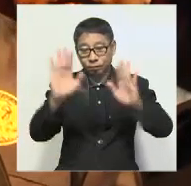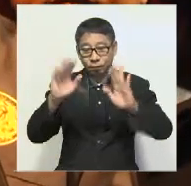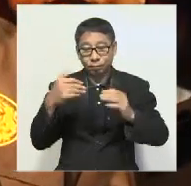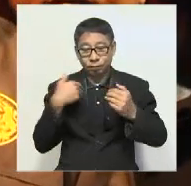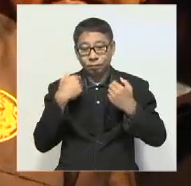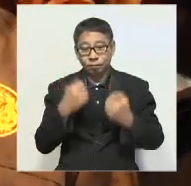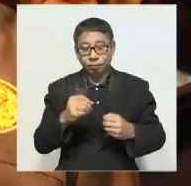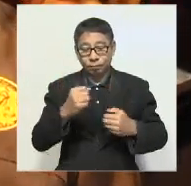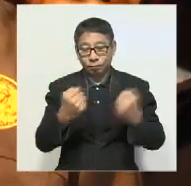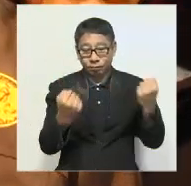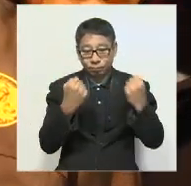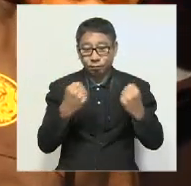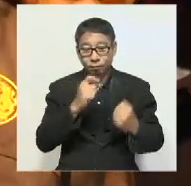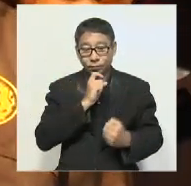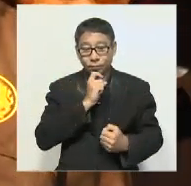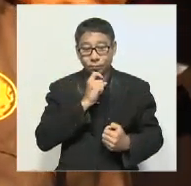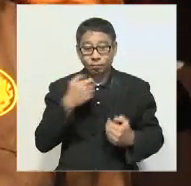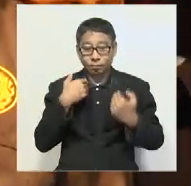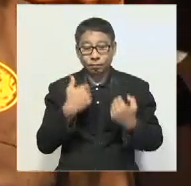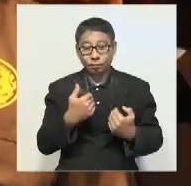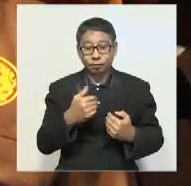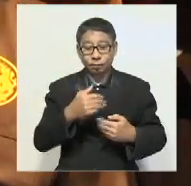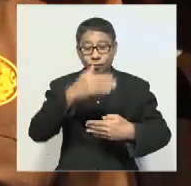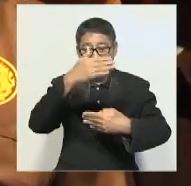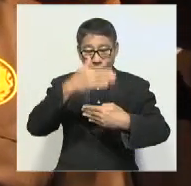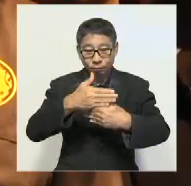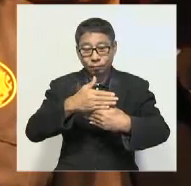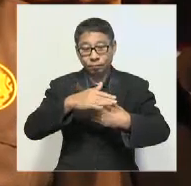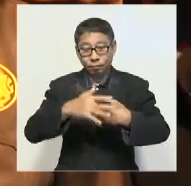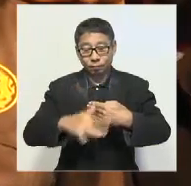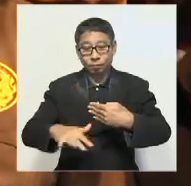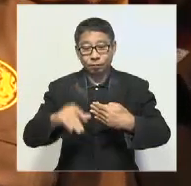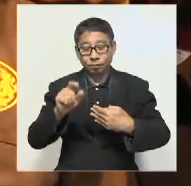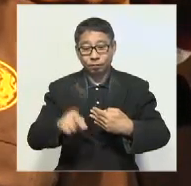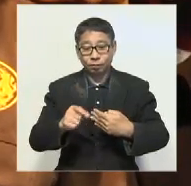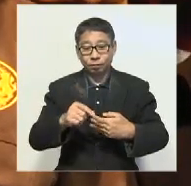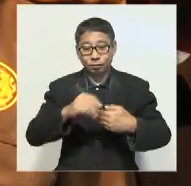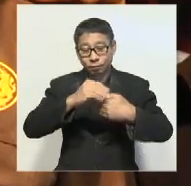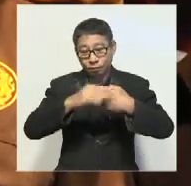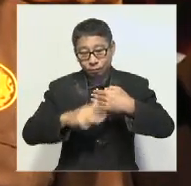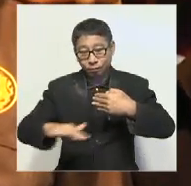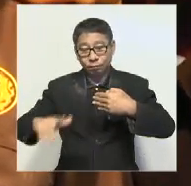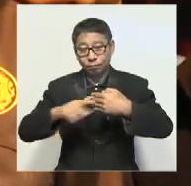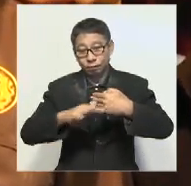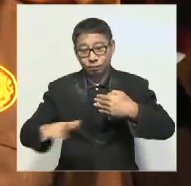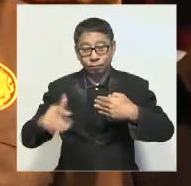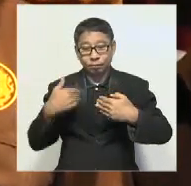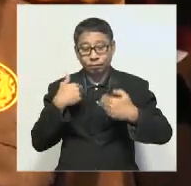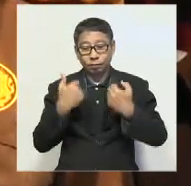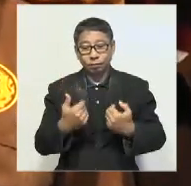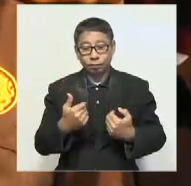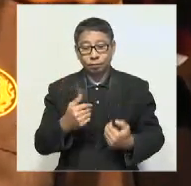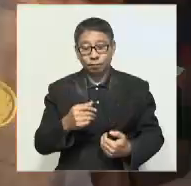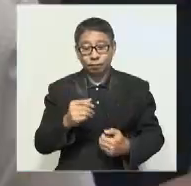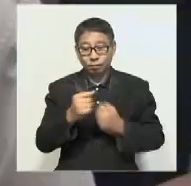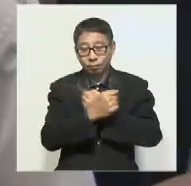เขื่อนยังมีความมั่นคงอยู่นะครับแล้วก็รับน้ำได้นะครับแต่เราไม่ประมาทก็จะมีการพร่องน้ำในระยะแรกนี้นะครับเพื่อสถาน